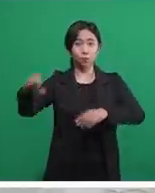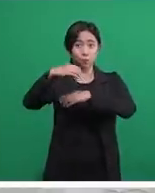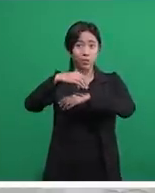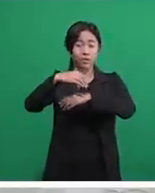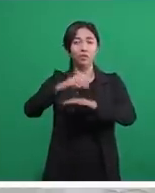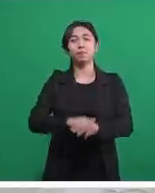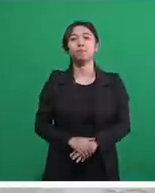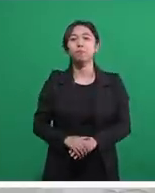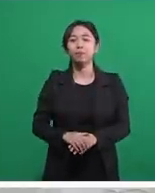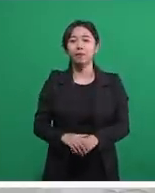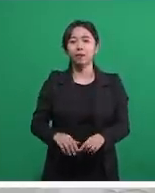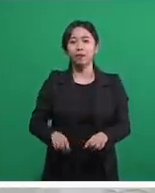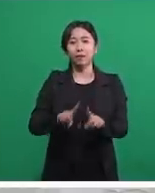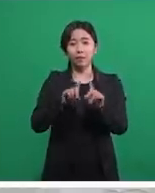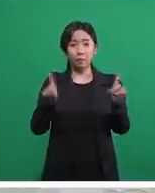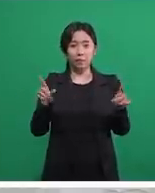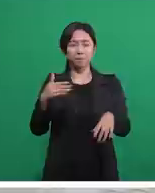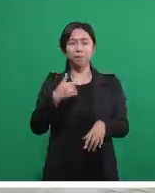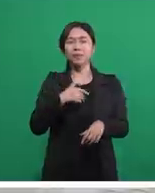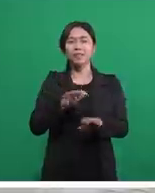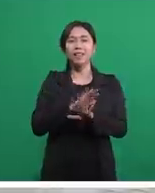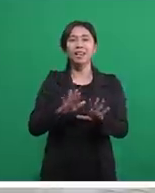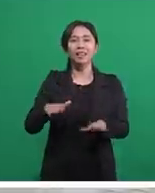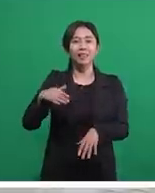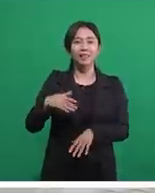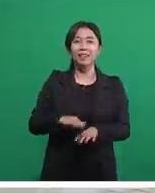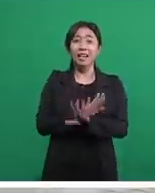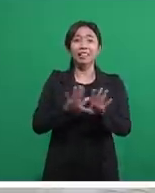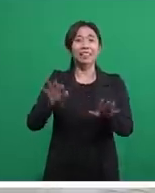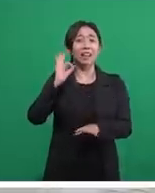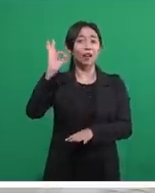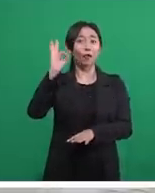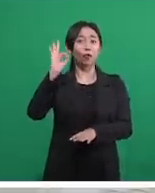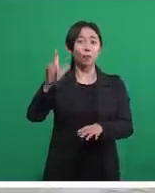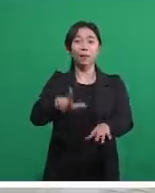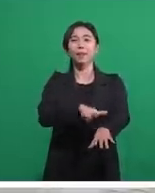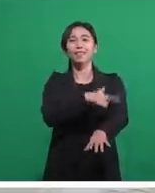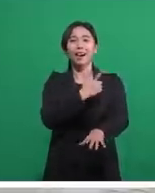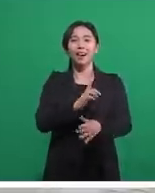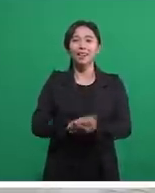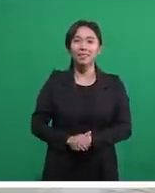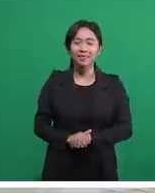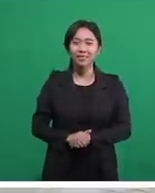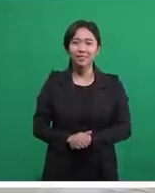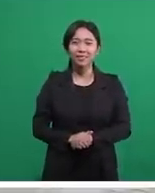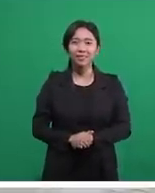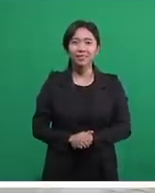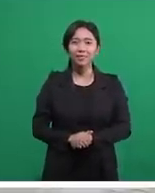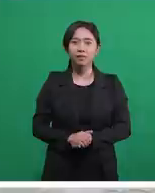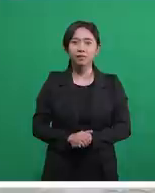Tapi jangan khawatir karena saya tidak ahli khotbah panjang dan saya juga tidak suka mendengar khotbah yang terlalu